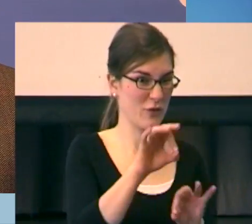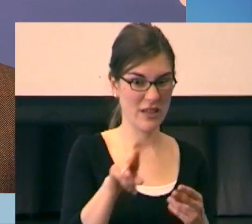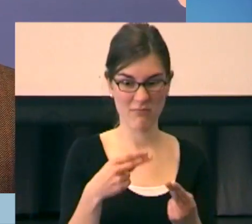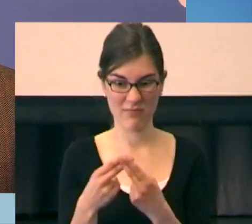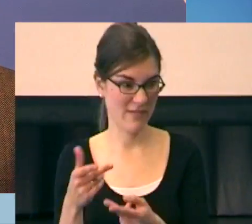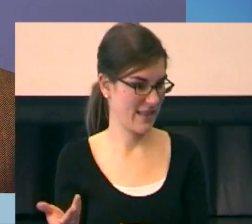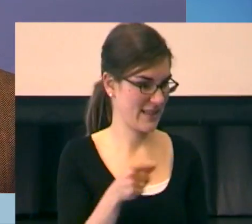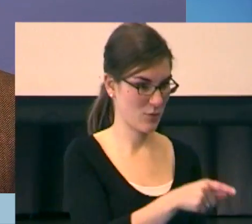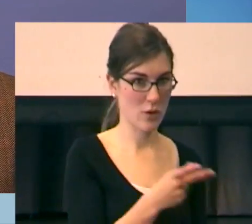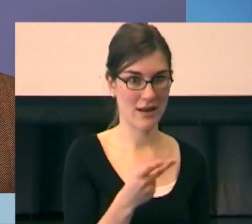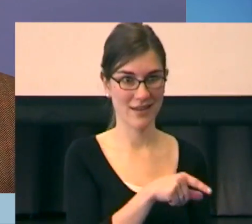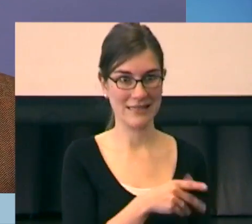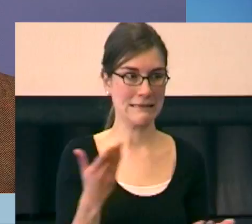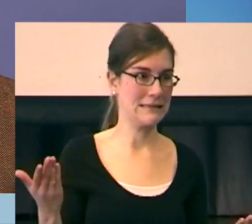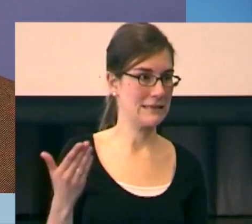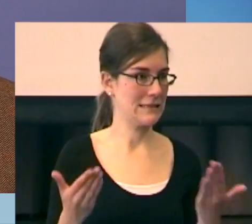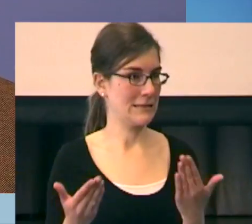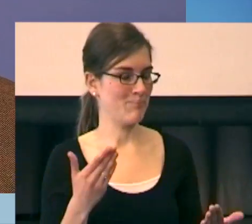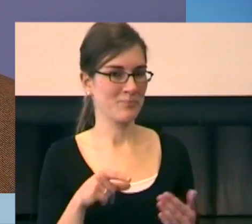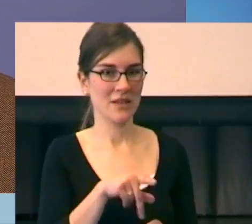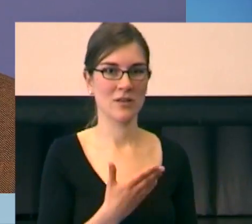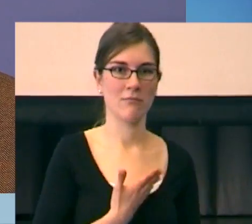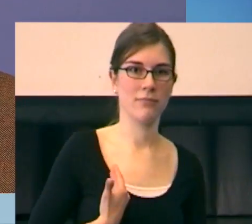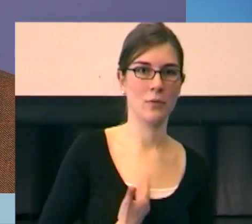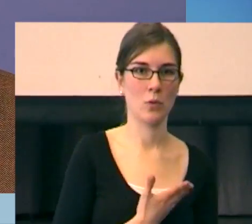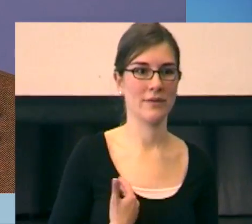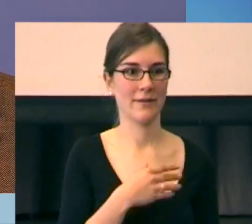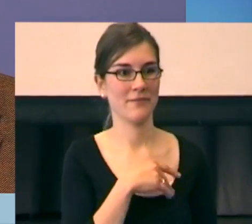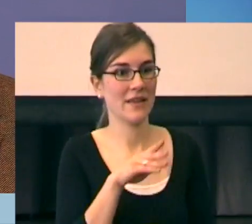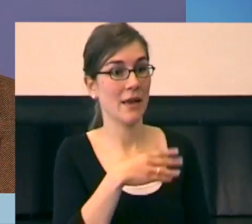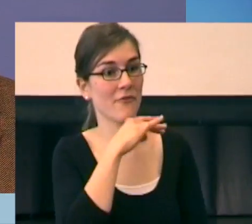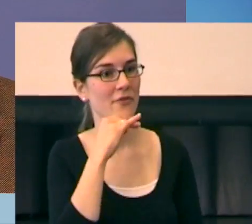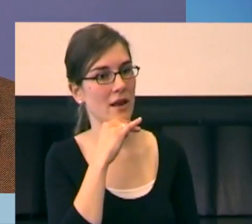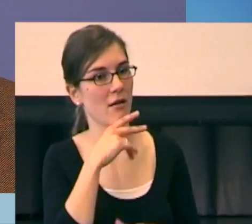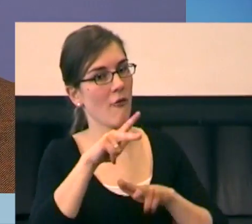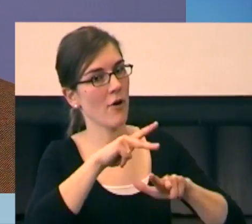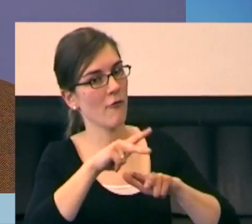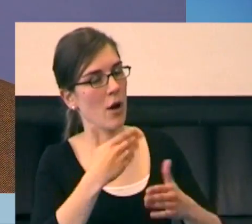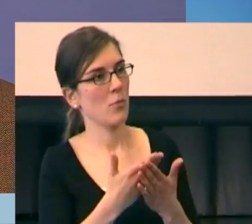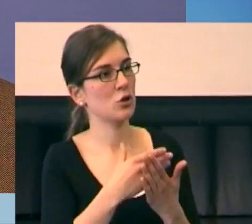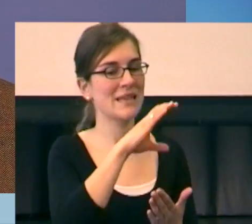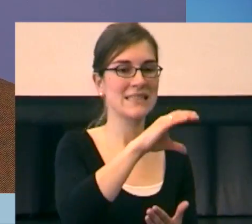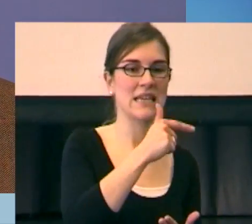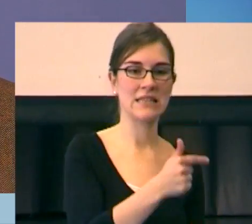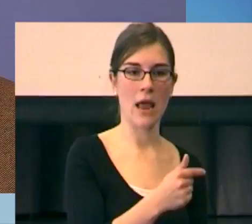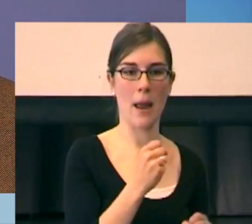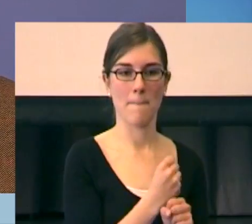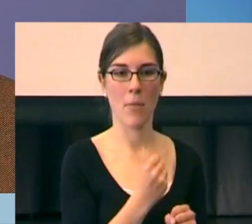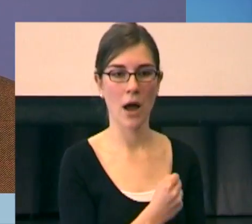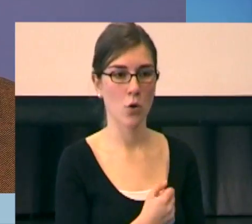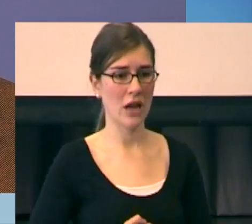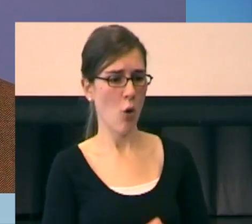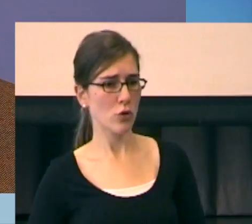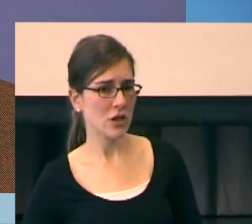Und da hängen wir jetzt mit allen bildgebenden Verfahren, also wenn wir eine Kernspintomographie oder ein Ultraschall